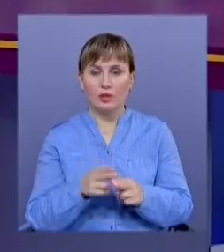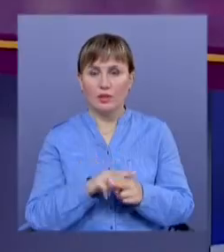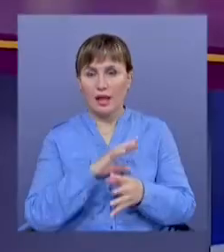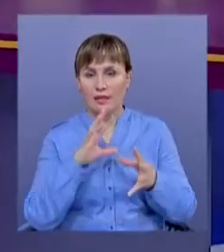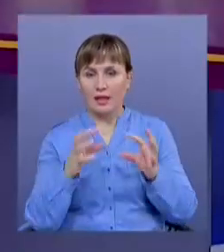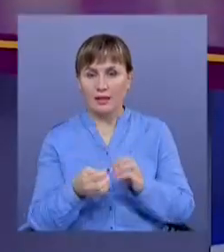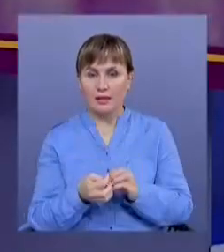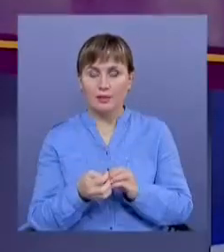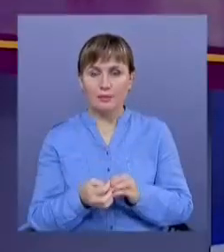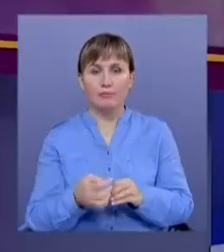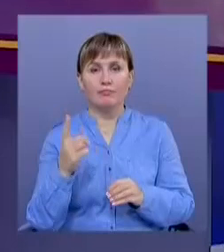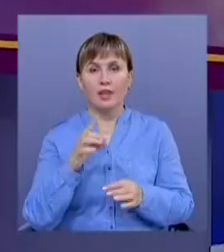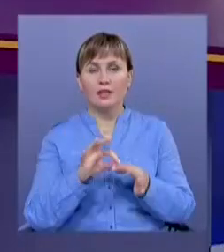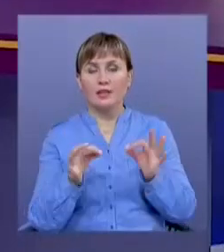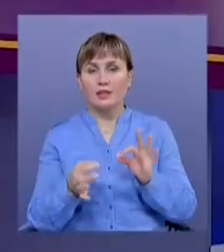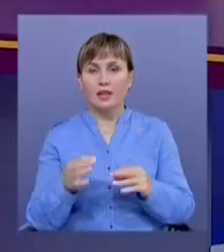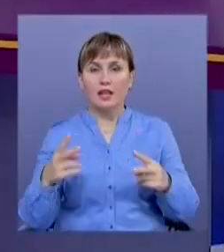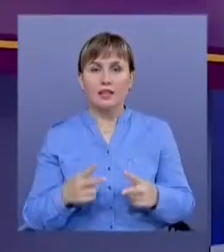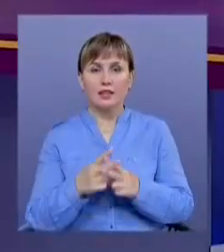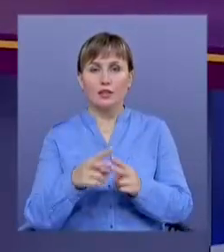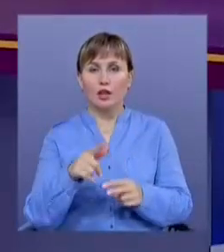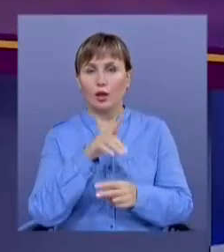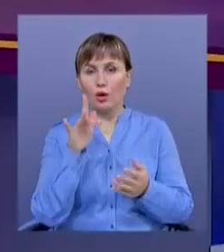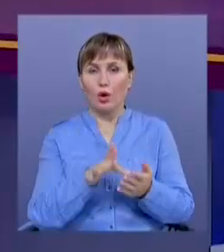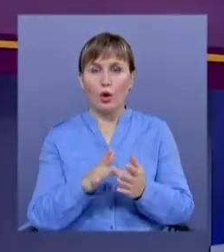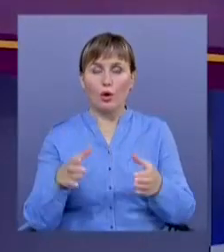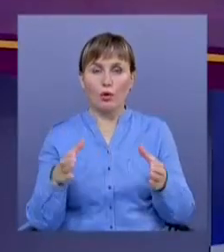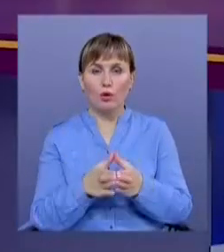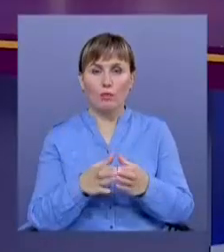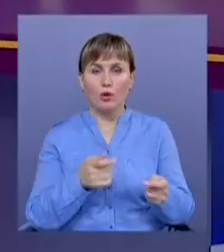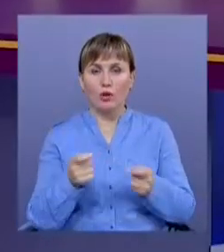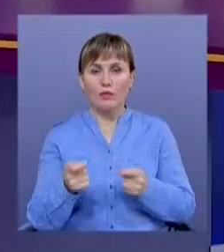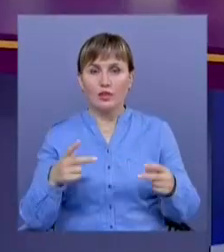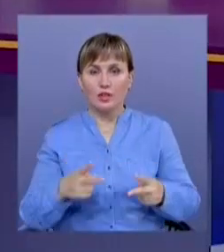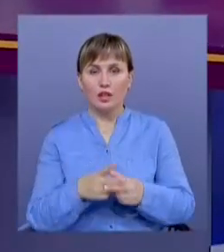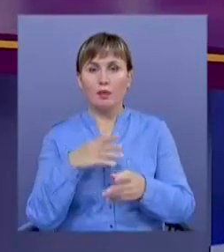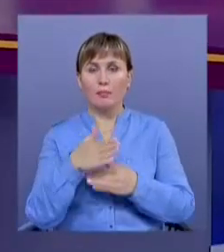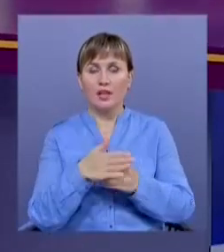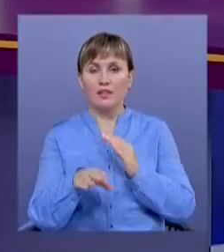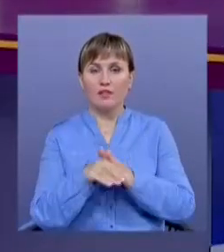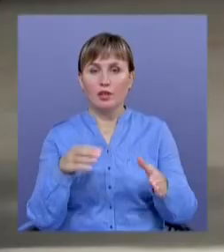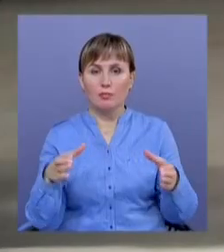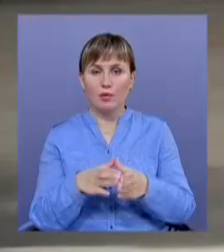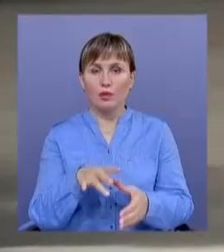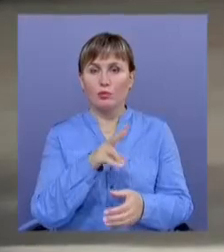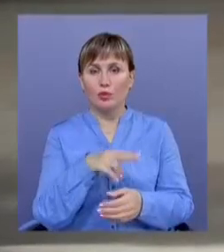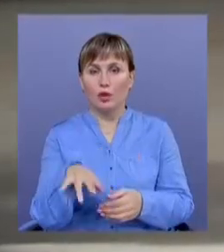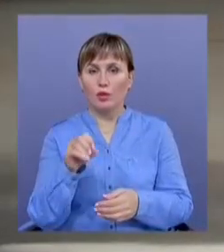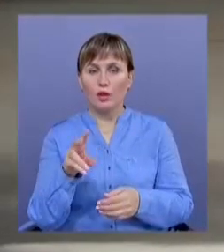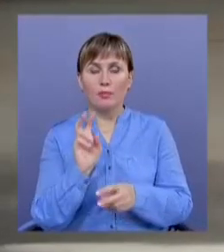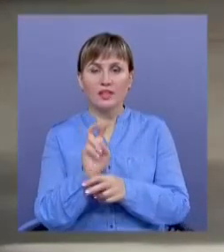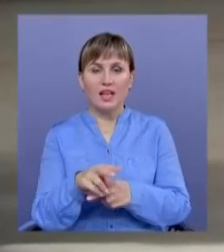анализах. Первый секретарь Астанинского горкома, руководитель столичного предвыборного штаба Нурдаулет Оразханов